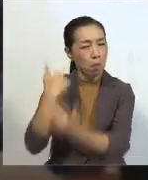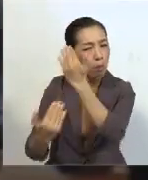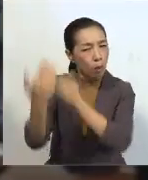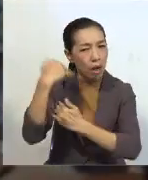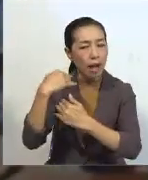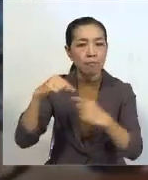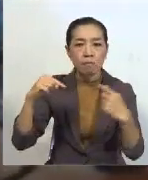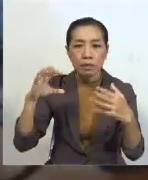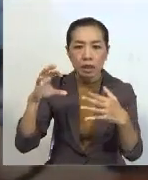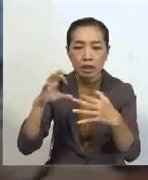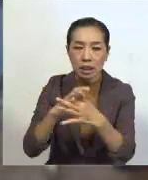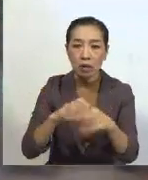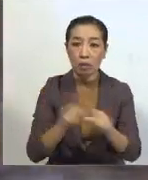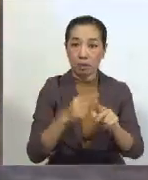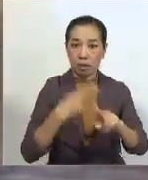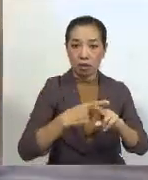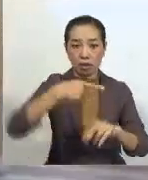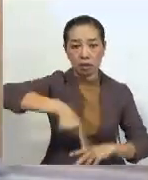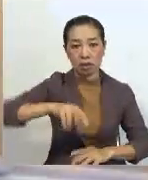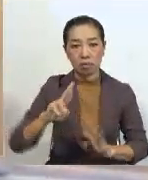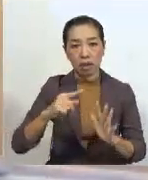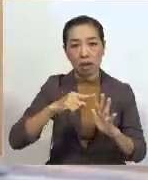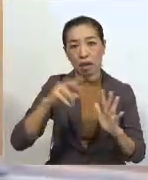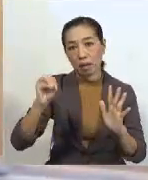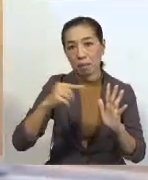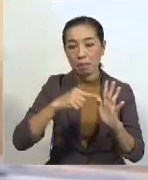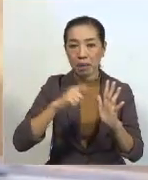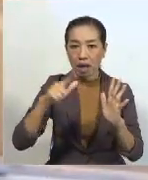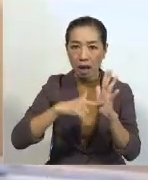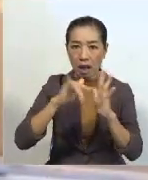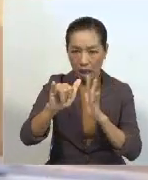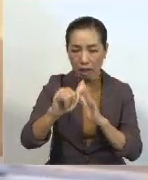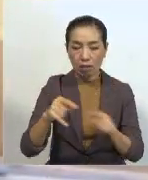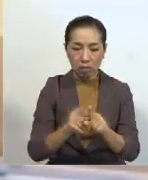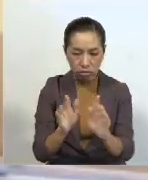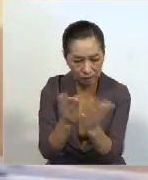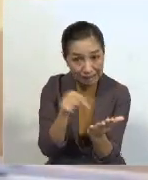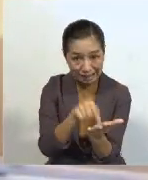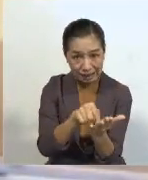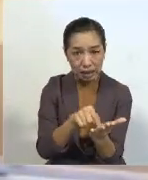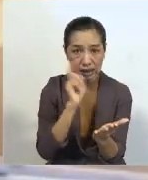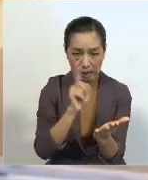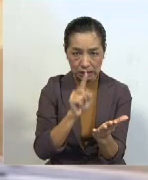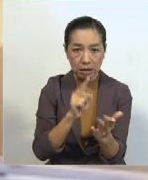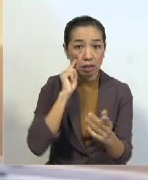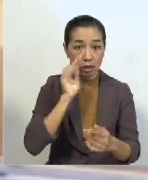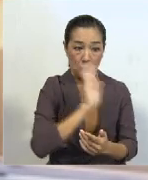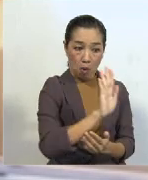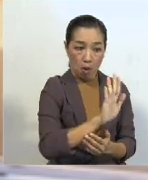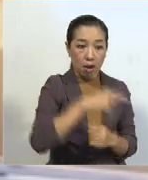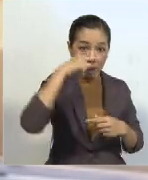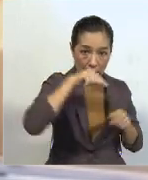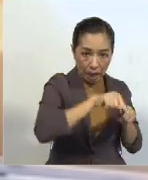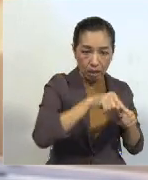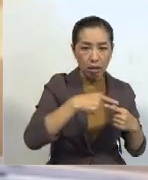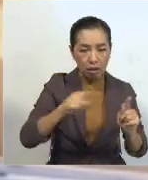เรื่องราวพระมาลัยซึ่งมันก็มีบางอย่างนะมันก็แปลกนะซึ่งเขียนคนละขั้วโลกเลยนะ